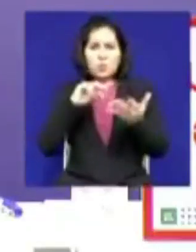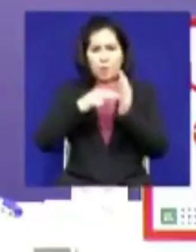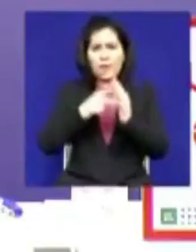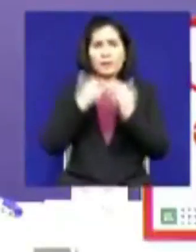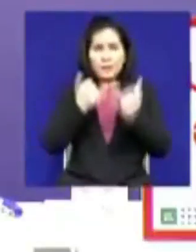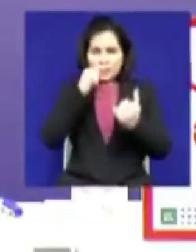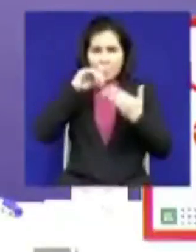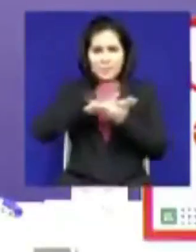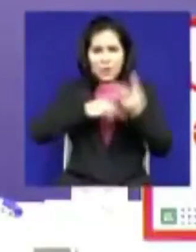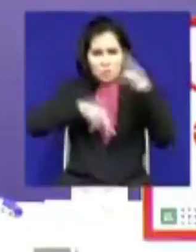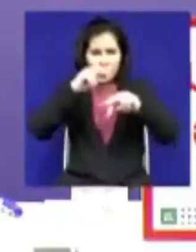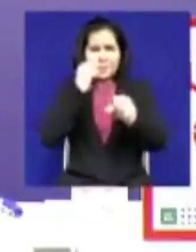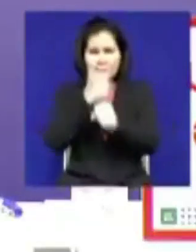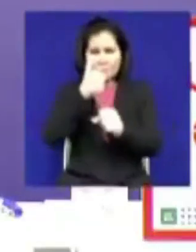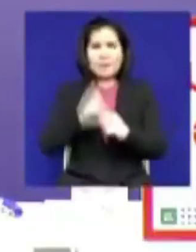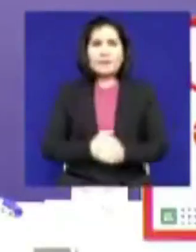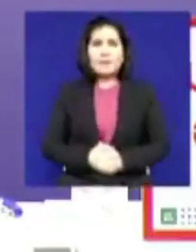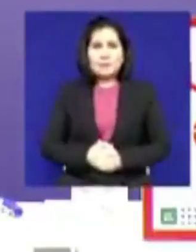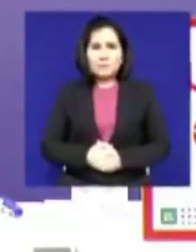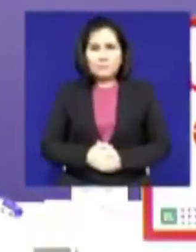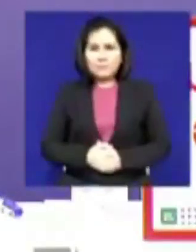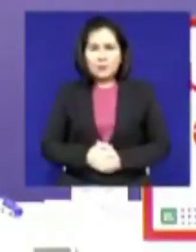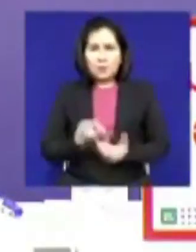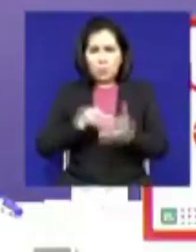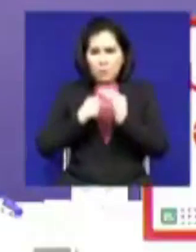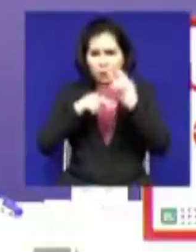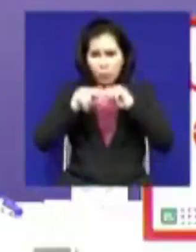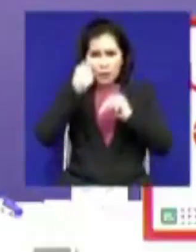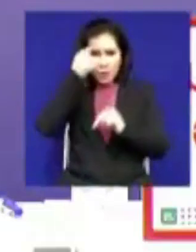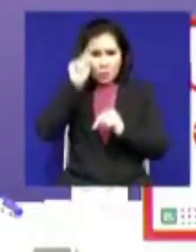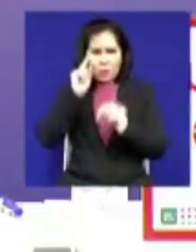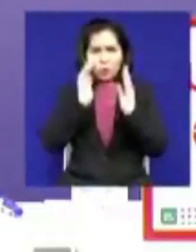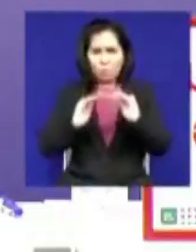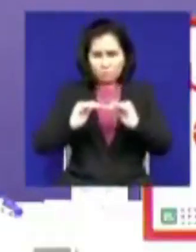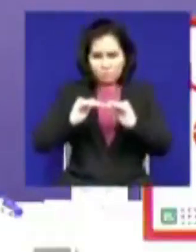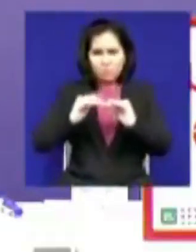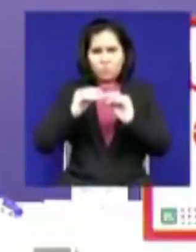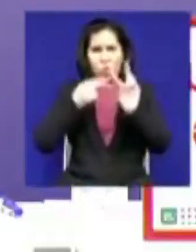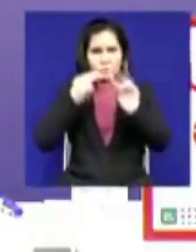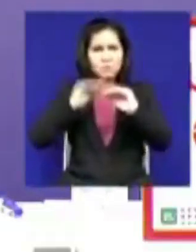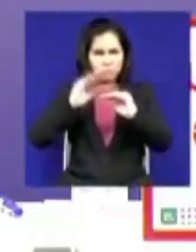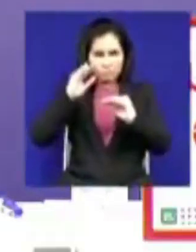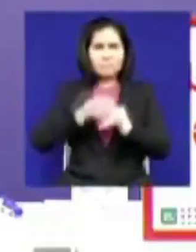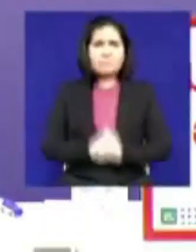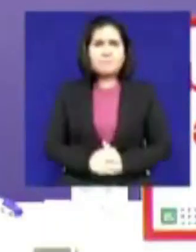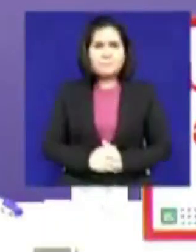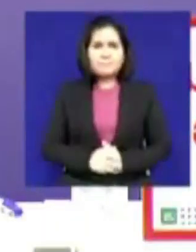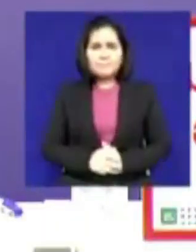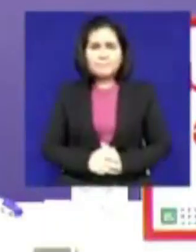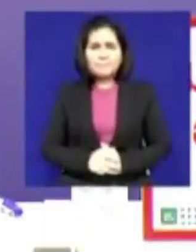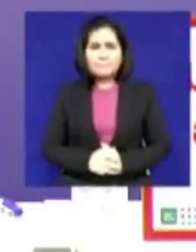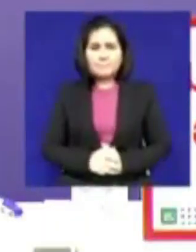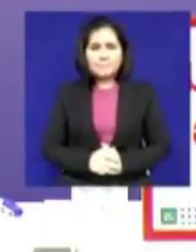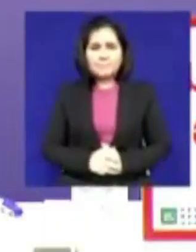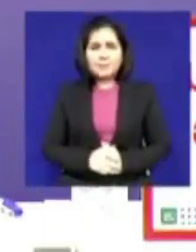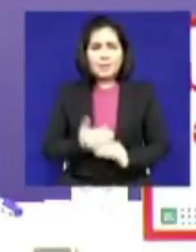นี่เป็นโพสต์ของผู้ช่วยศาสตราจารย์นายแพทย์โอภาสพุทธเจริญหัวหน้าศูนย์โรคอุบัติใหม่ด้านคลินิกโรงพยาบาลจุ